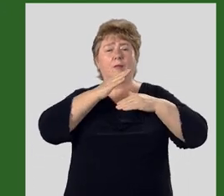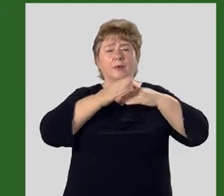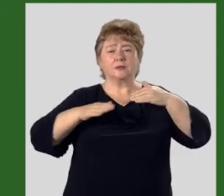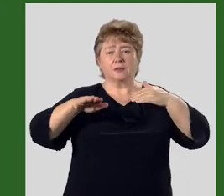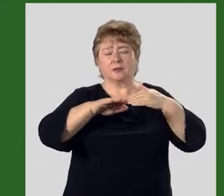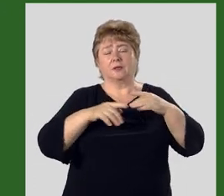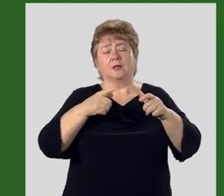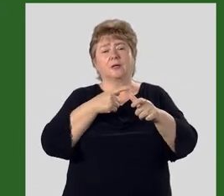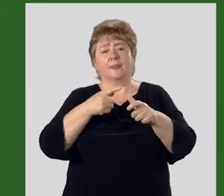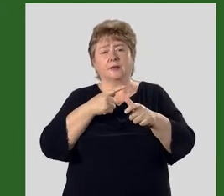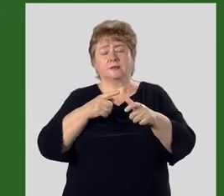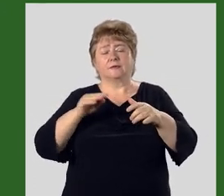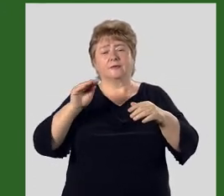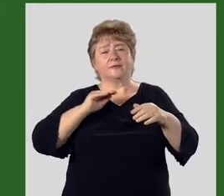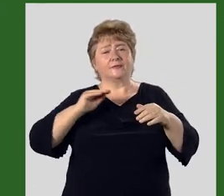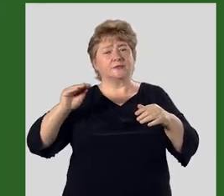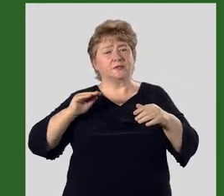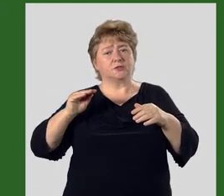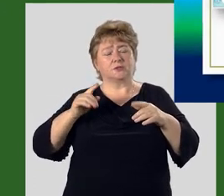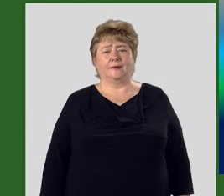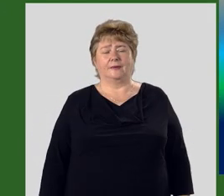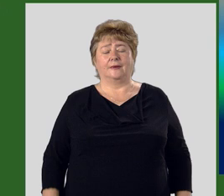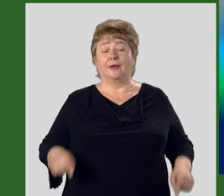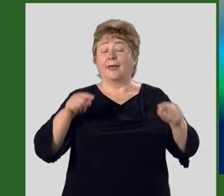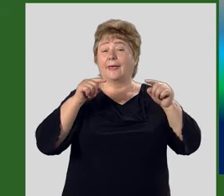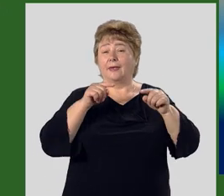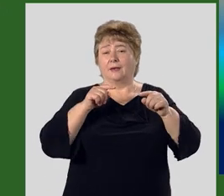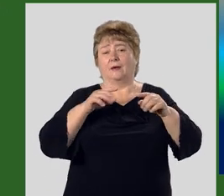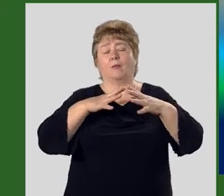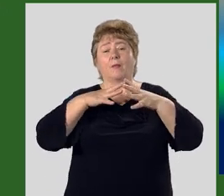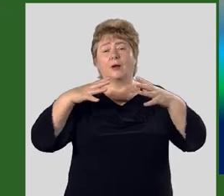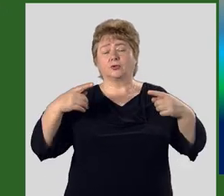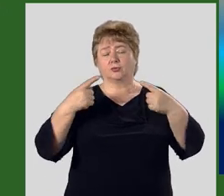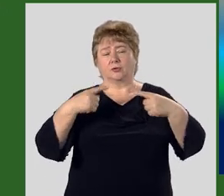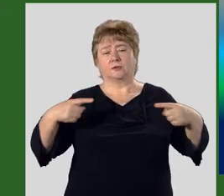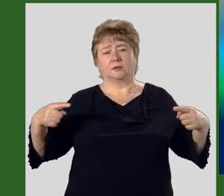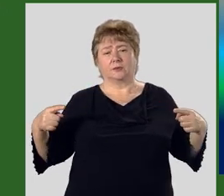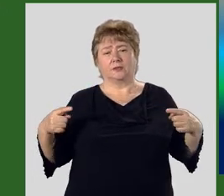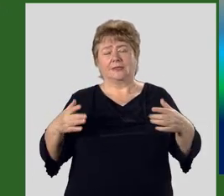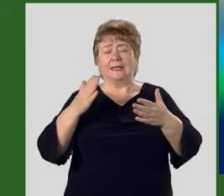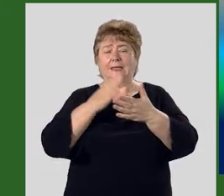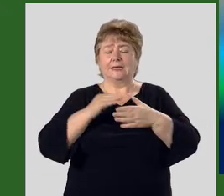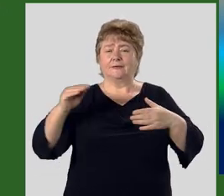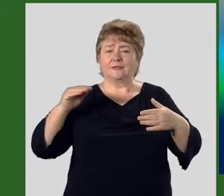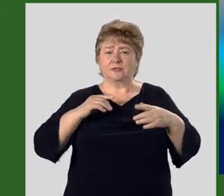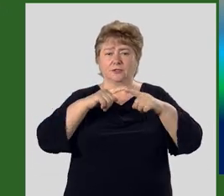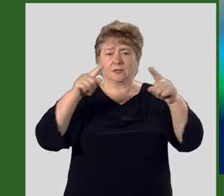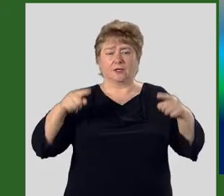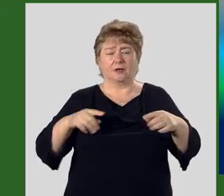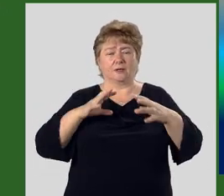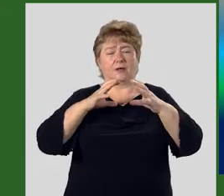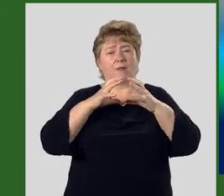материки, называют физическими картами. Их большое разнообразие. Есть физическая